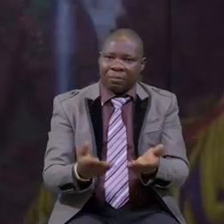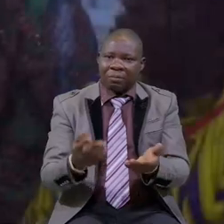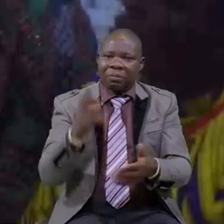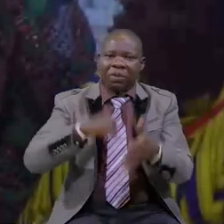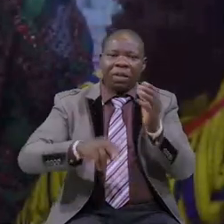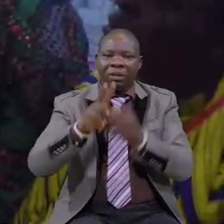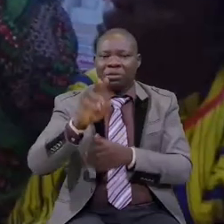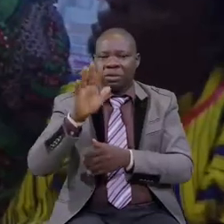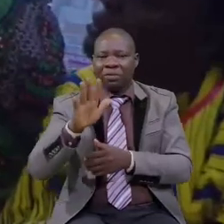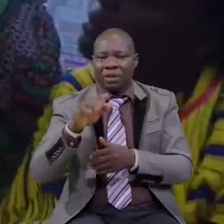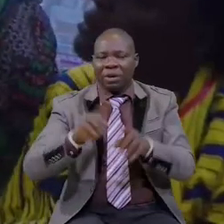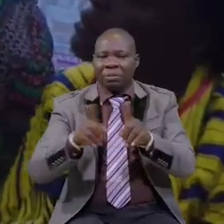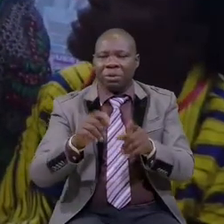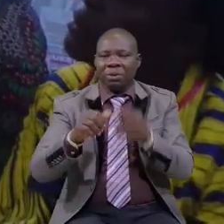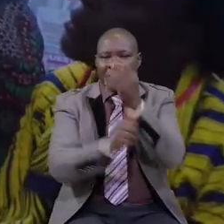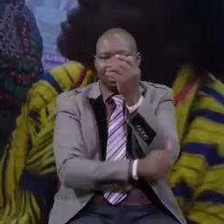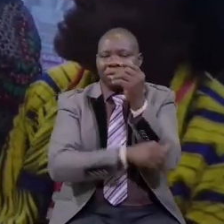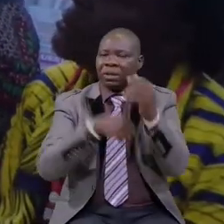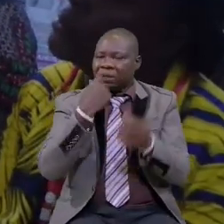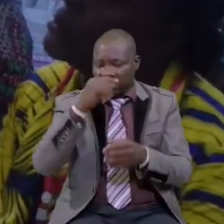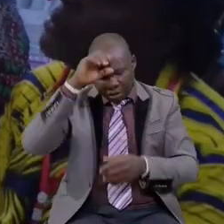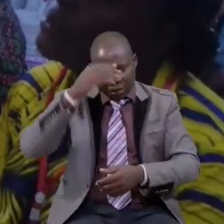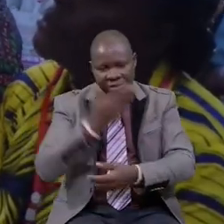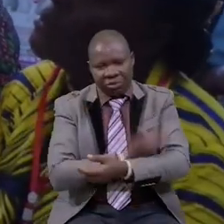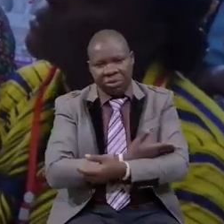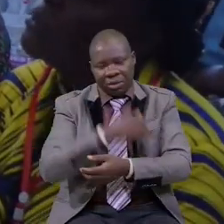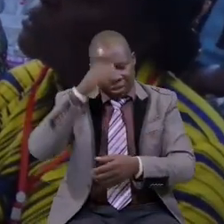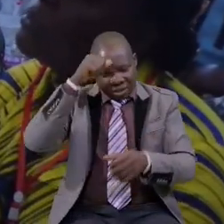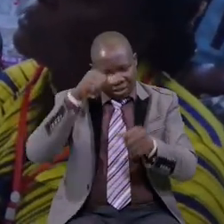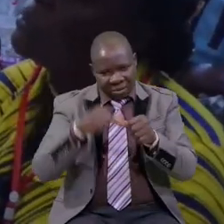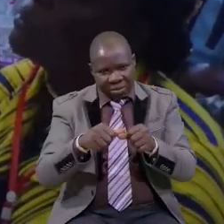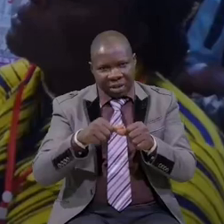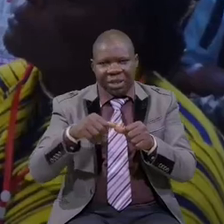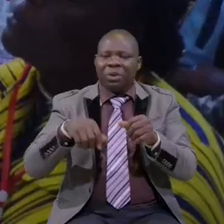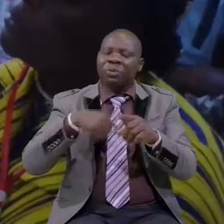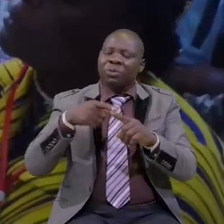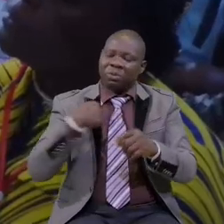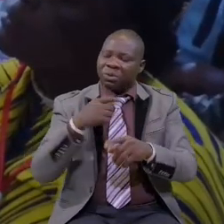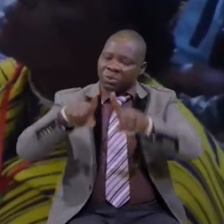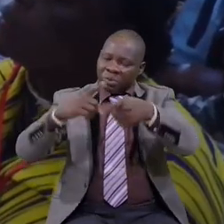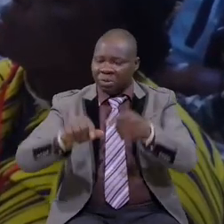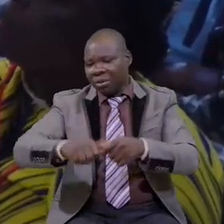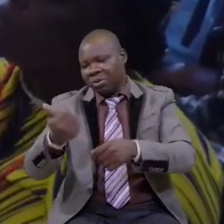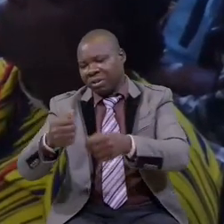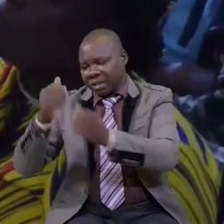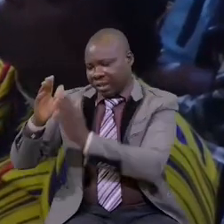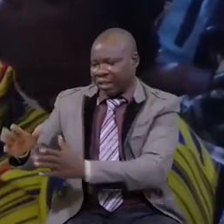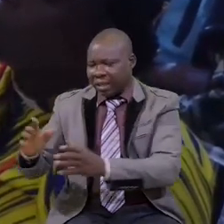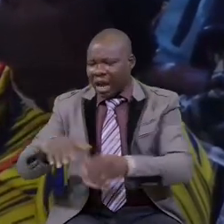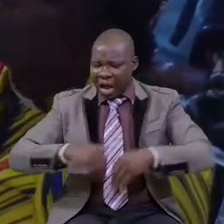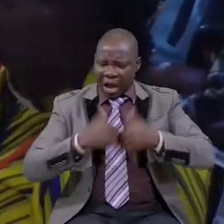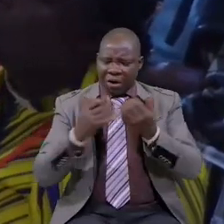Verset 25, Abraham répondit, mon enfant, souviens-toi, quand nous sommes dans l'au-delà, Si